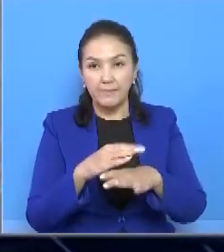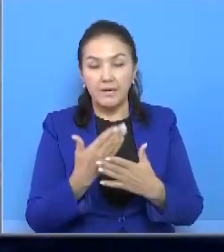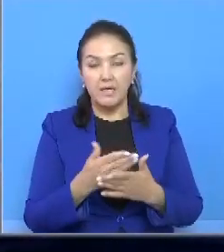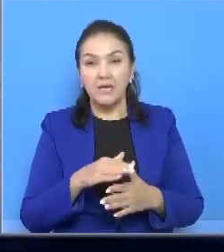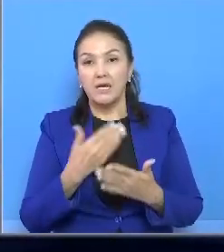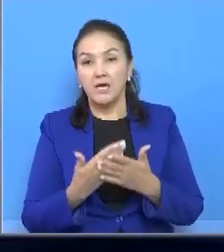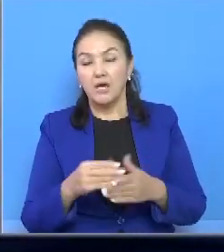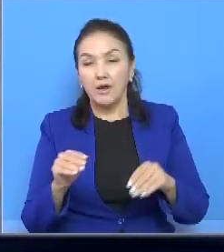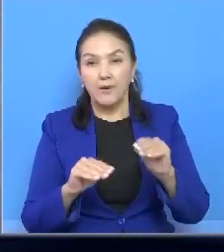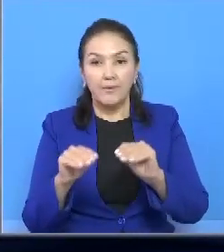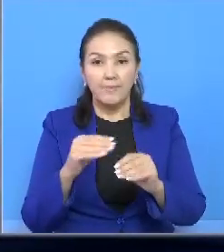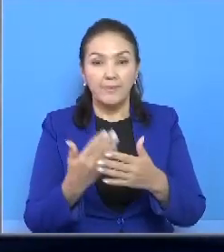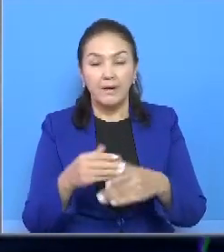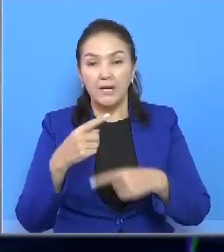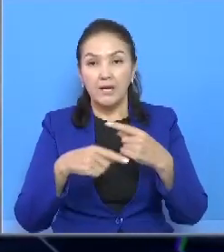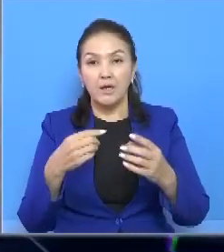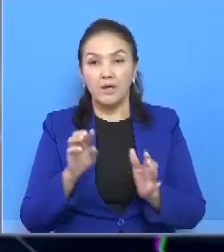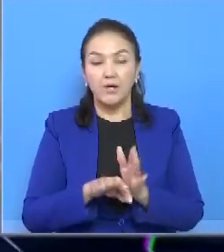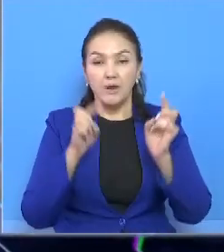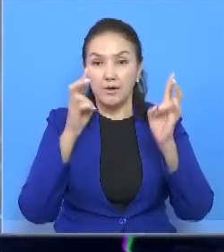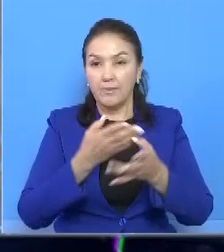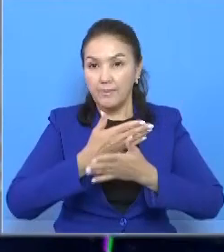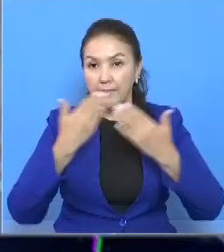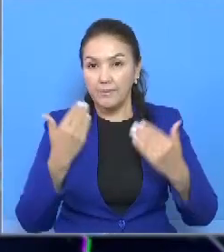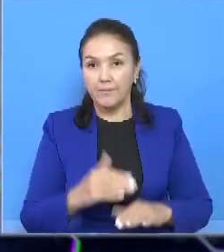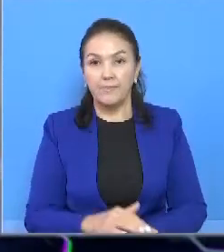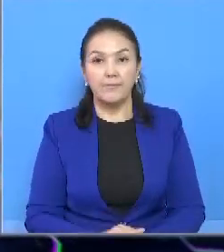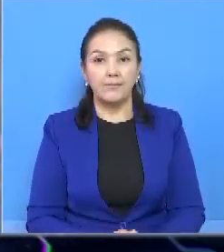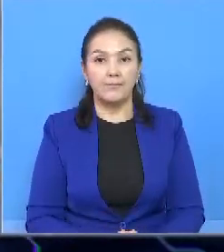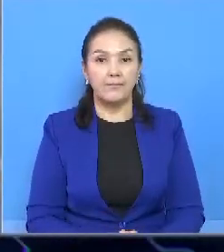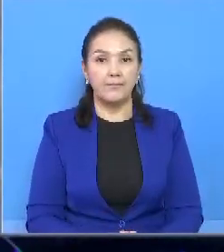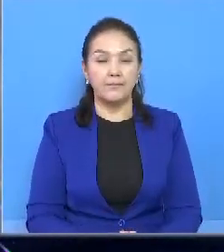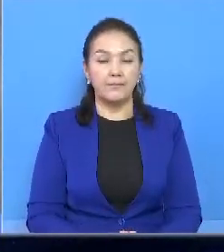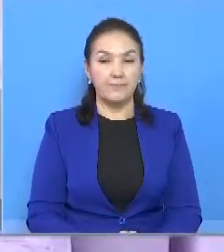Мамандар егістік алқаптарына келер қауіп жоқ дейді.